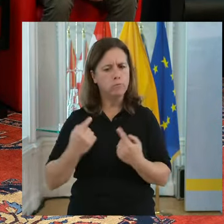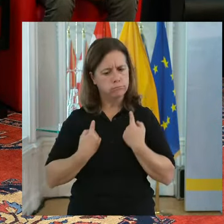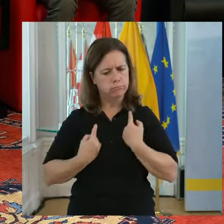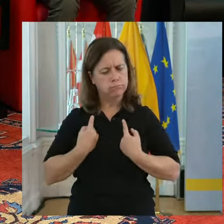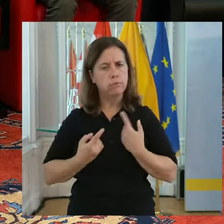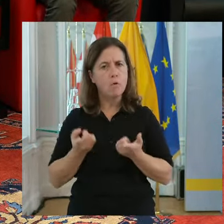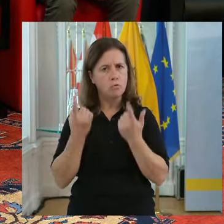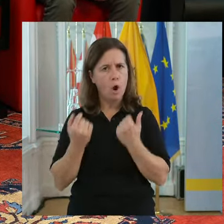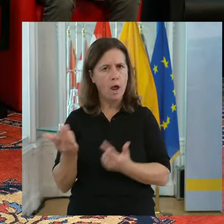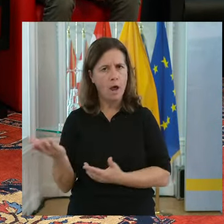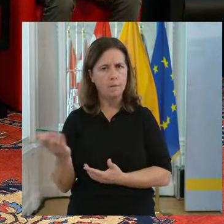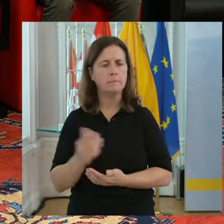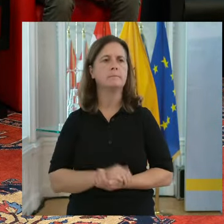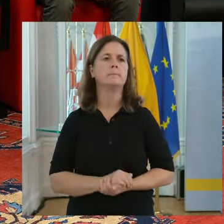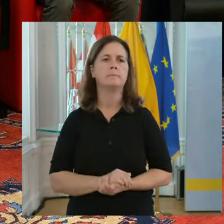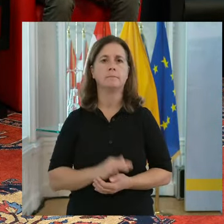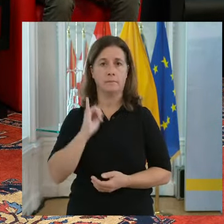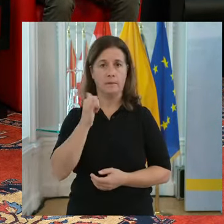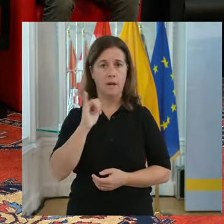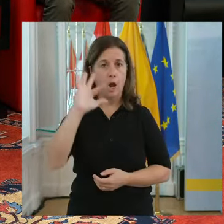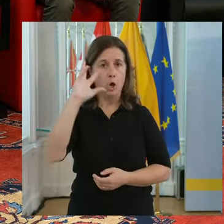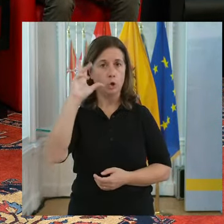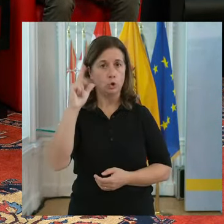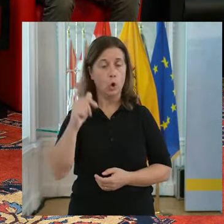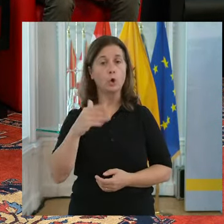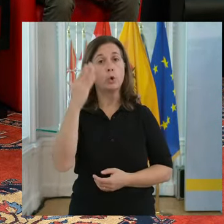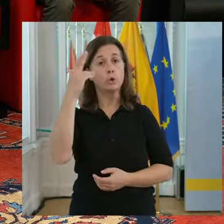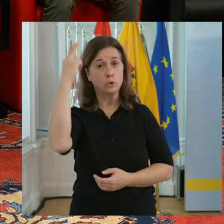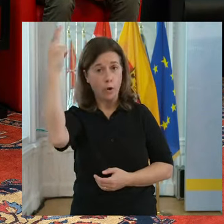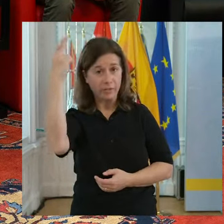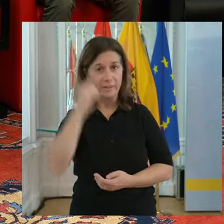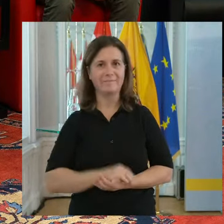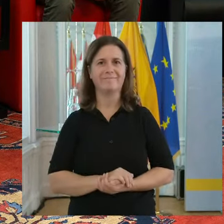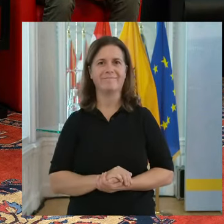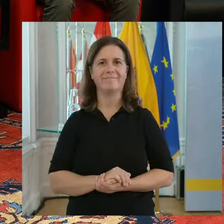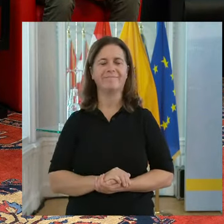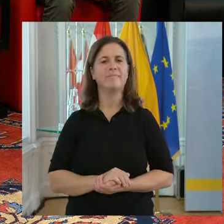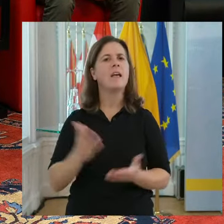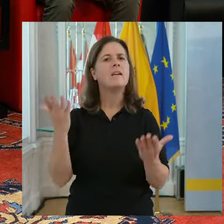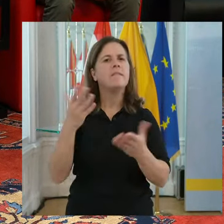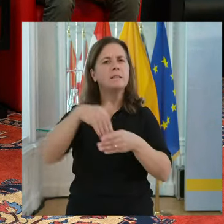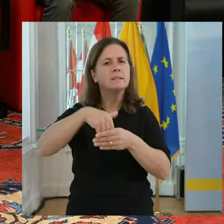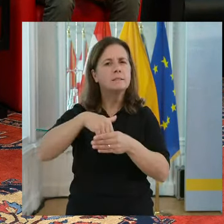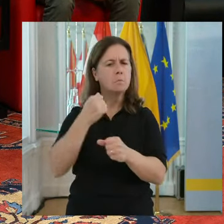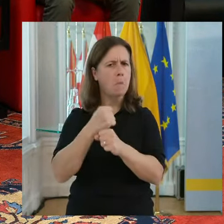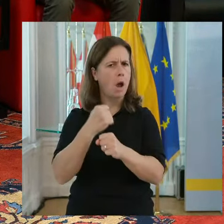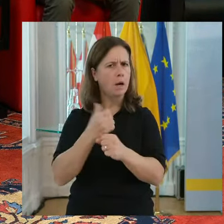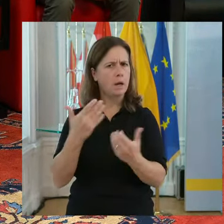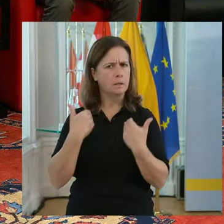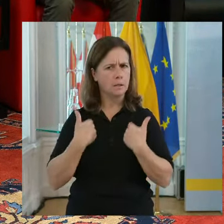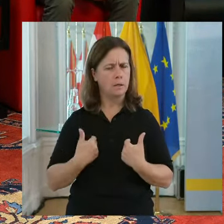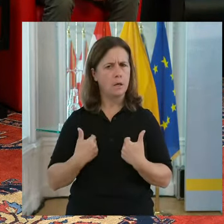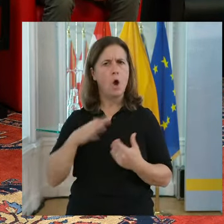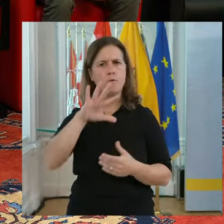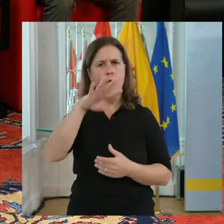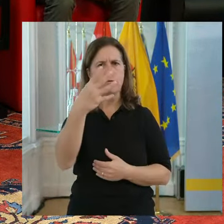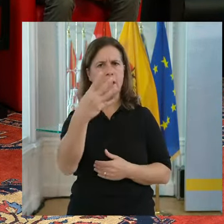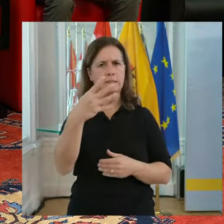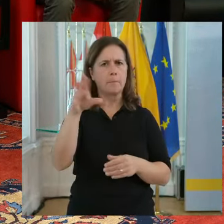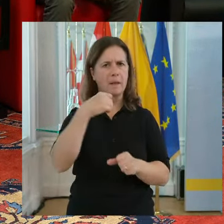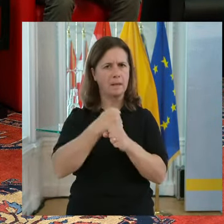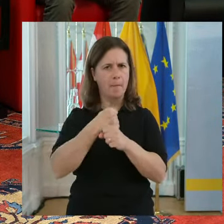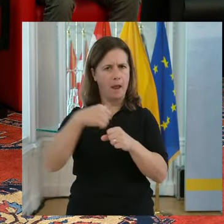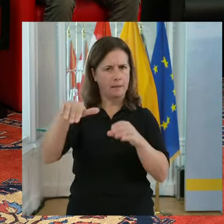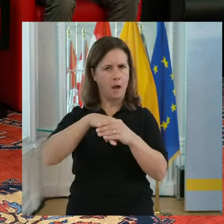dafür? Ja, einmal schönes Grüß Gott. Ja, was machen wir? Also wir sind 45 Mitarbeiter im